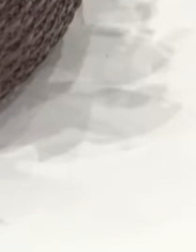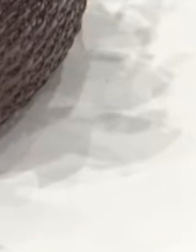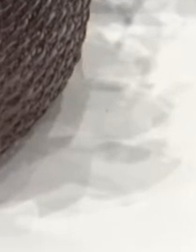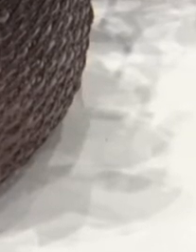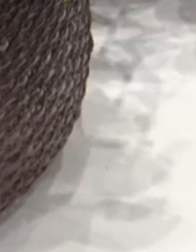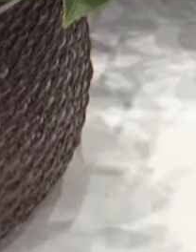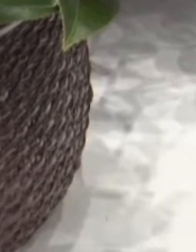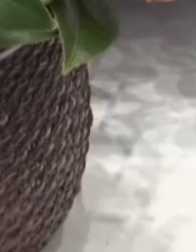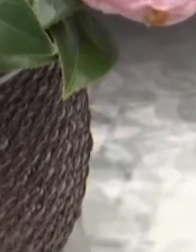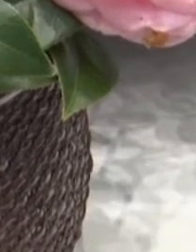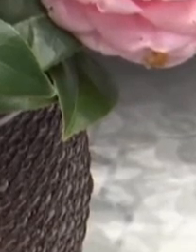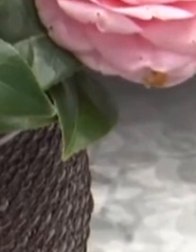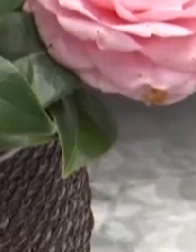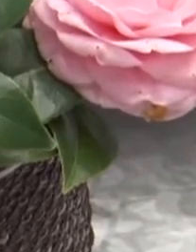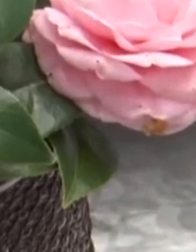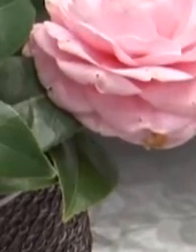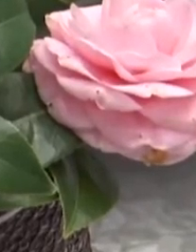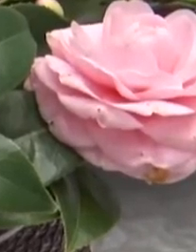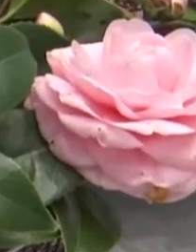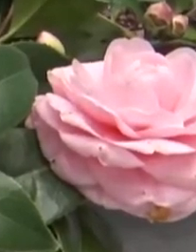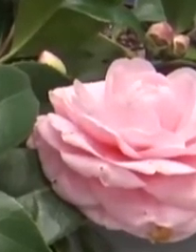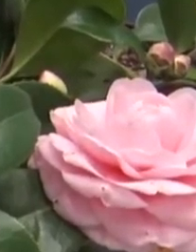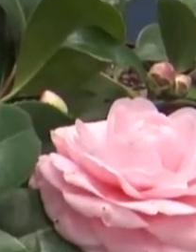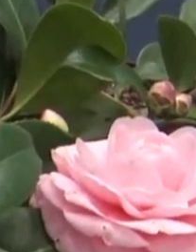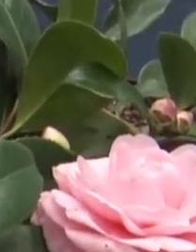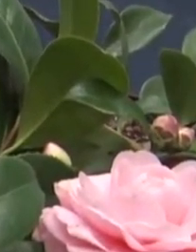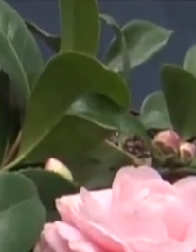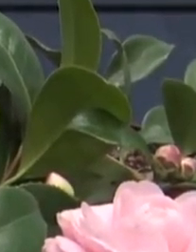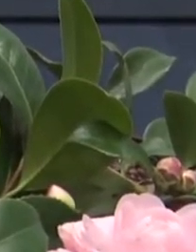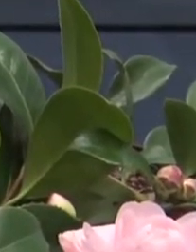んんん